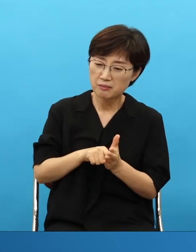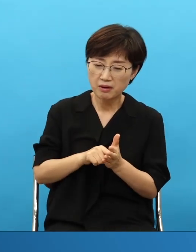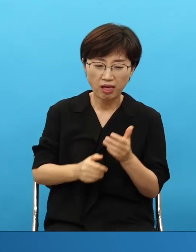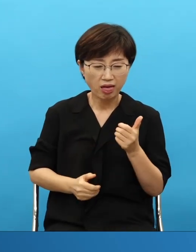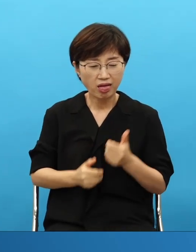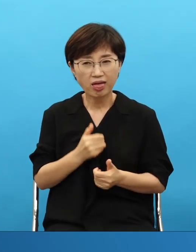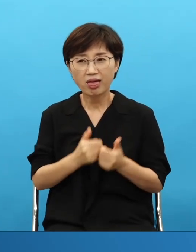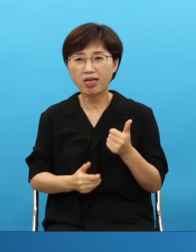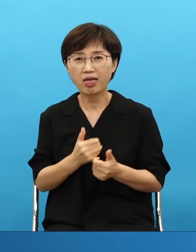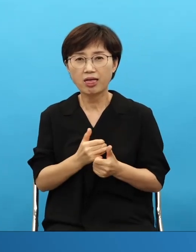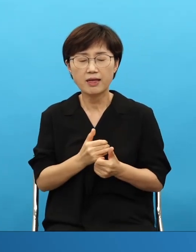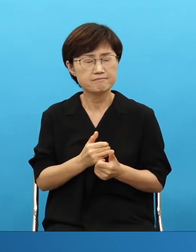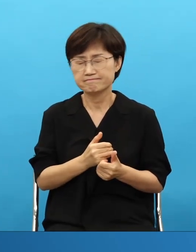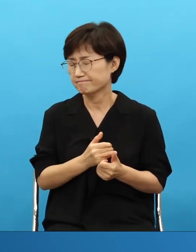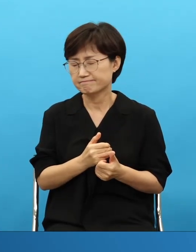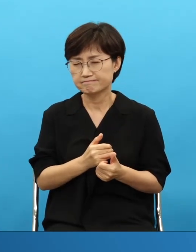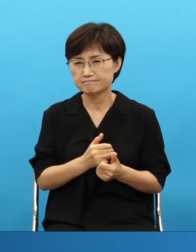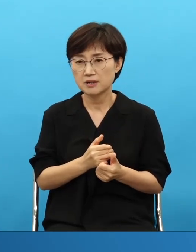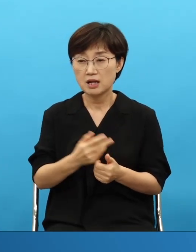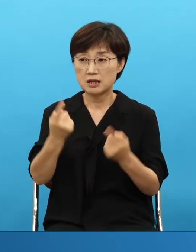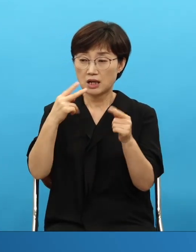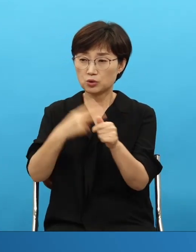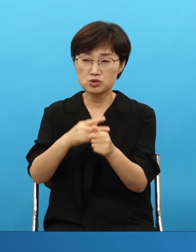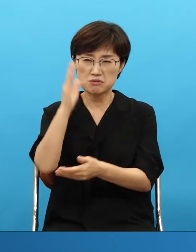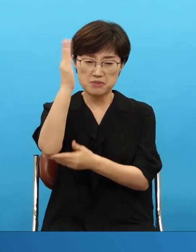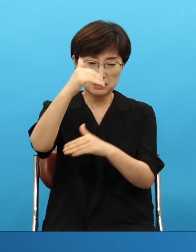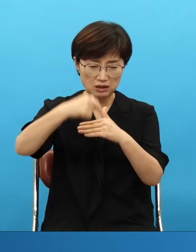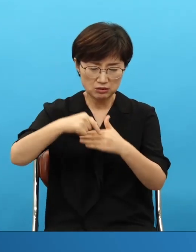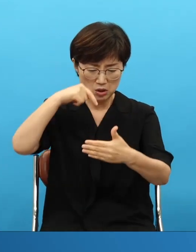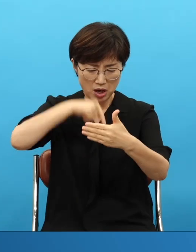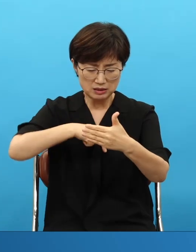更加顺利，那都是谎言。 자기들 속으로 재앙 받아 죽으면서도. 그런 말을 합니다.